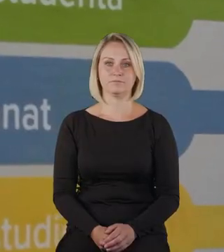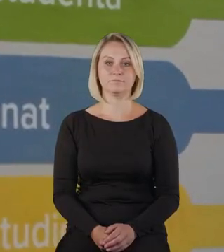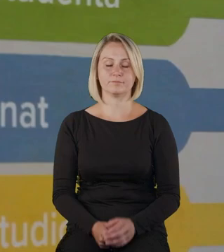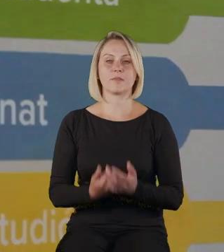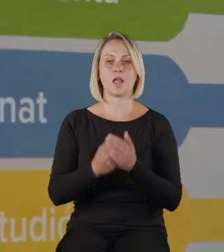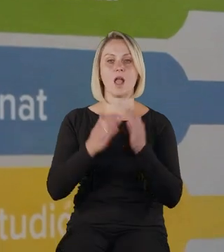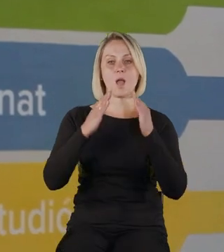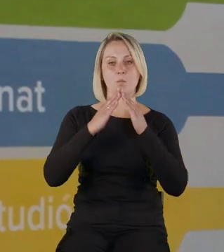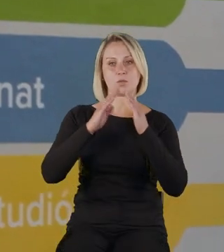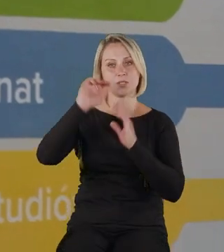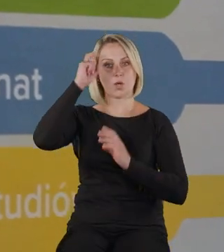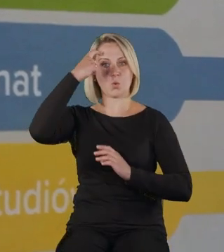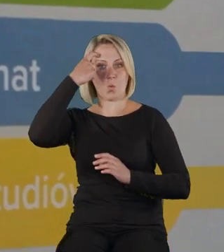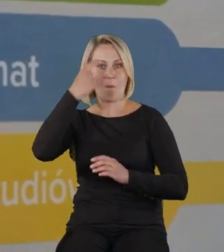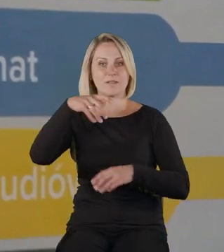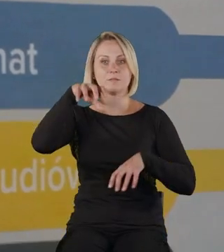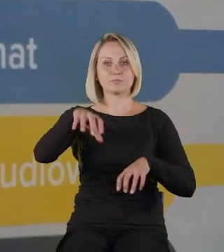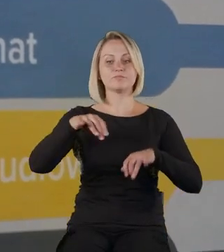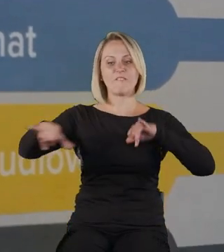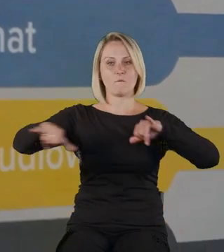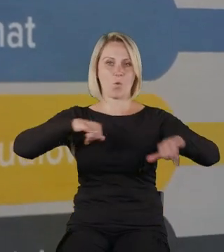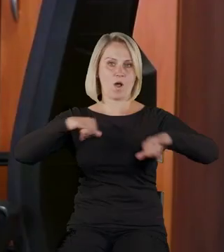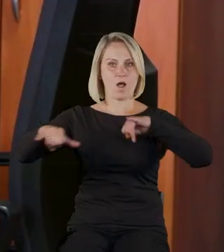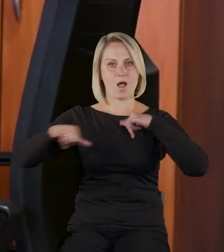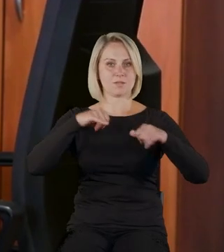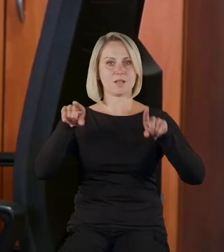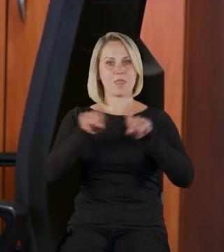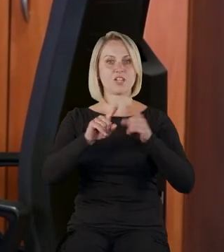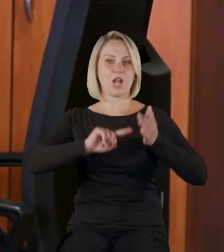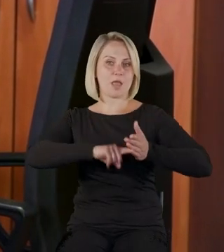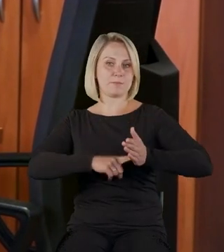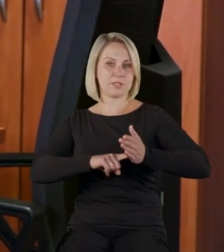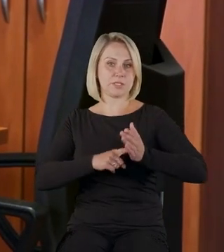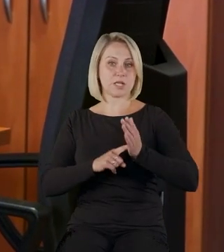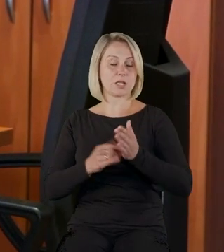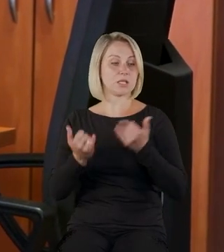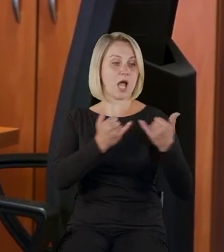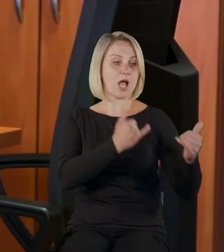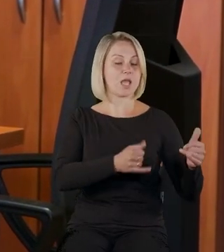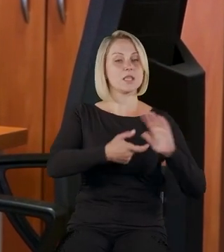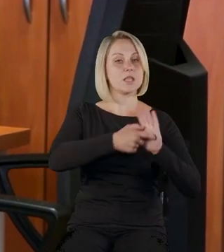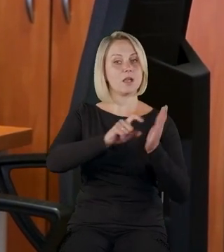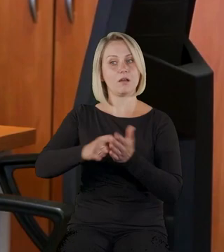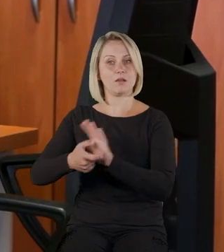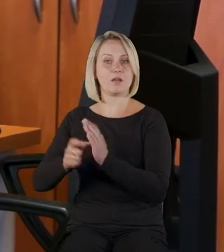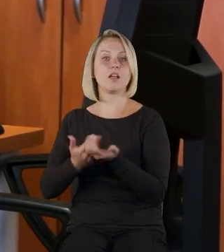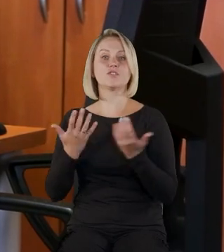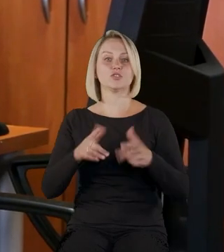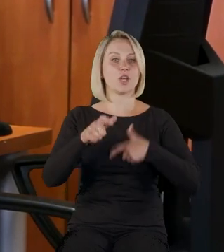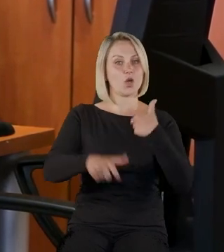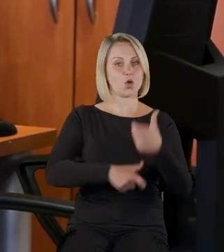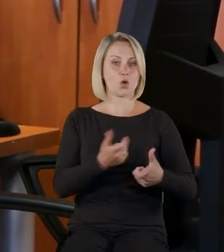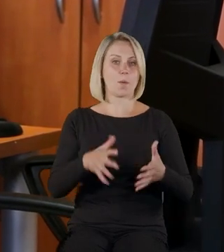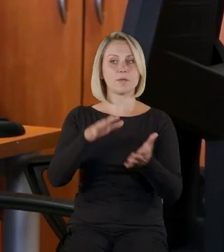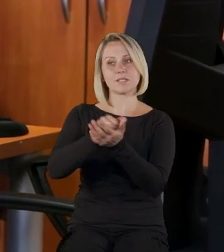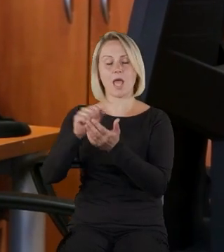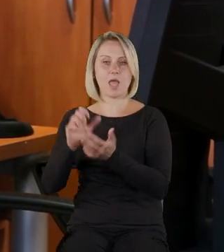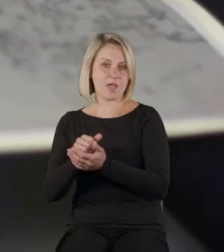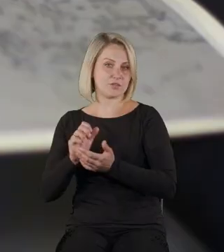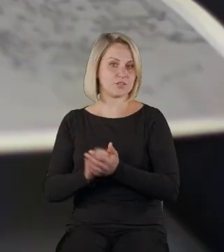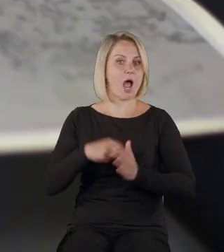W budynku głównym siedzibę mają władze wydziału i administracja, a w pozostałych pomieszczeniach odbywają się zajęcia z